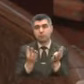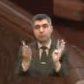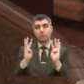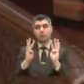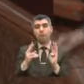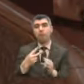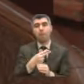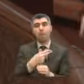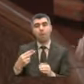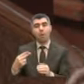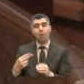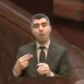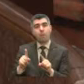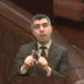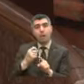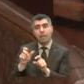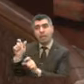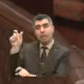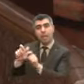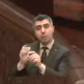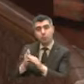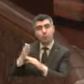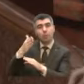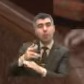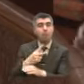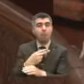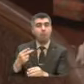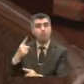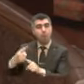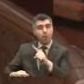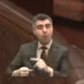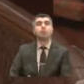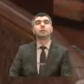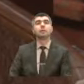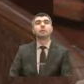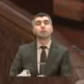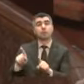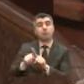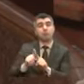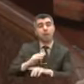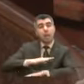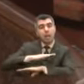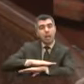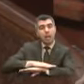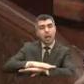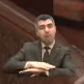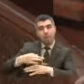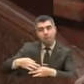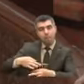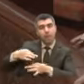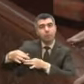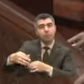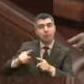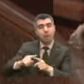الأشخاص والحيوانات، احترام كناش التحملات النموذجي والبيئي، تغطية صهريج الوقود، واحترام المسافة الفاصلة بين